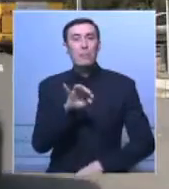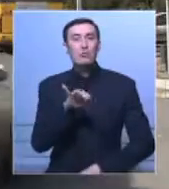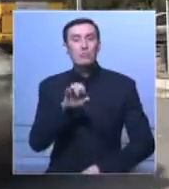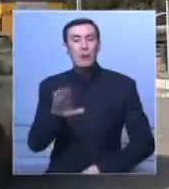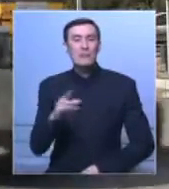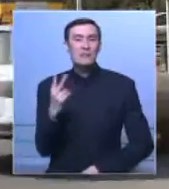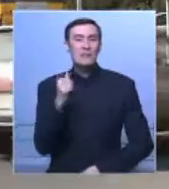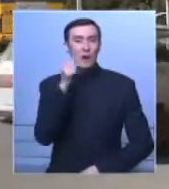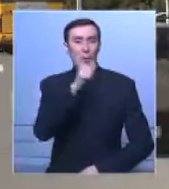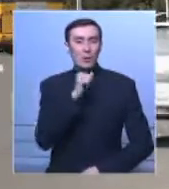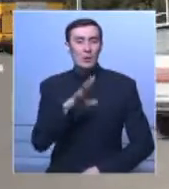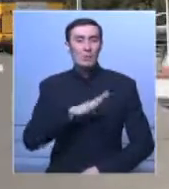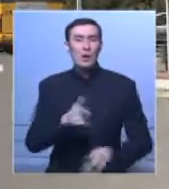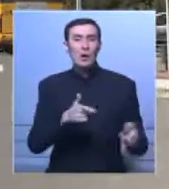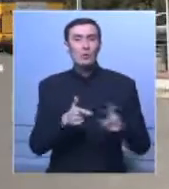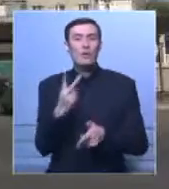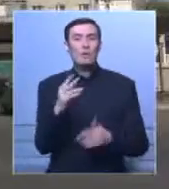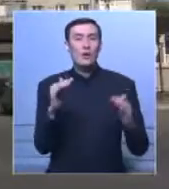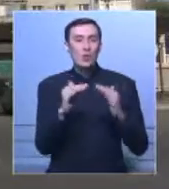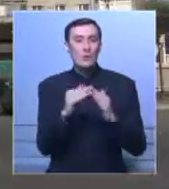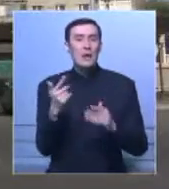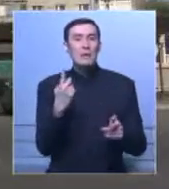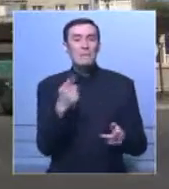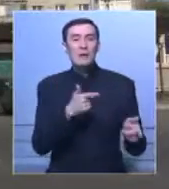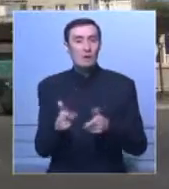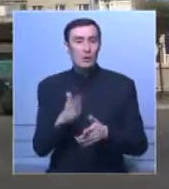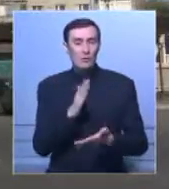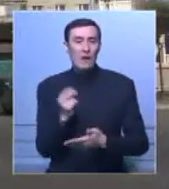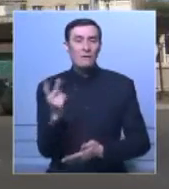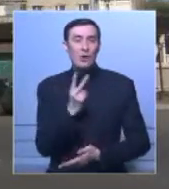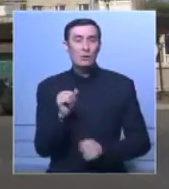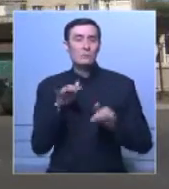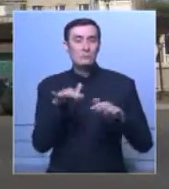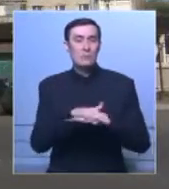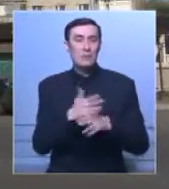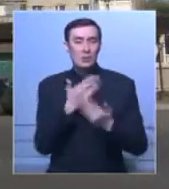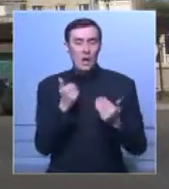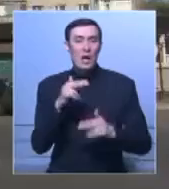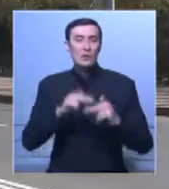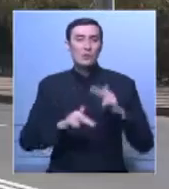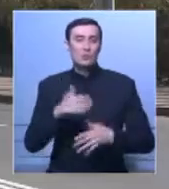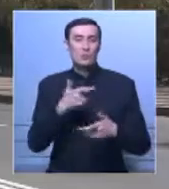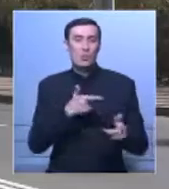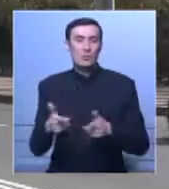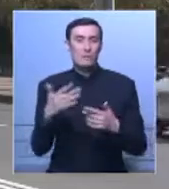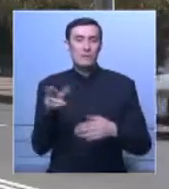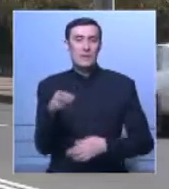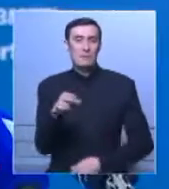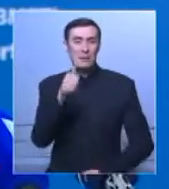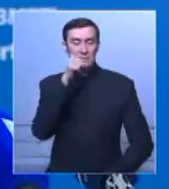Бузумбаева, за 2 года сдали 2 дома. Первый заселен, второй еще нет, хотя достроили его в декабре.